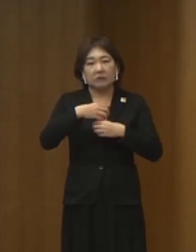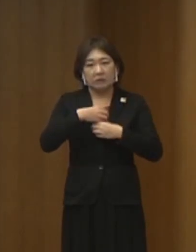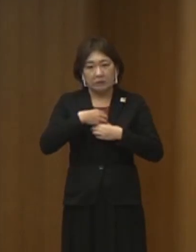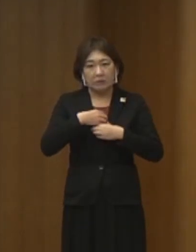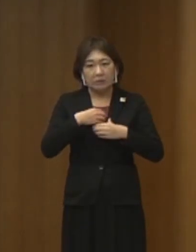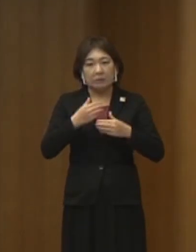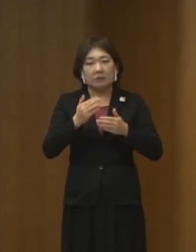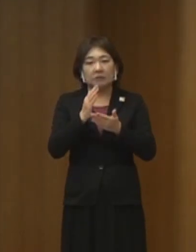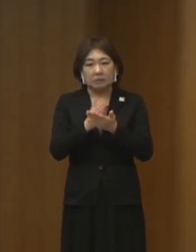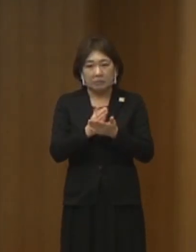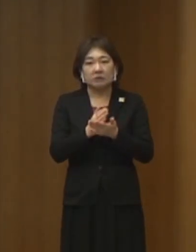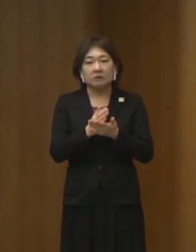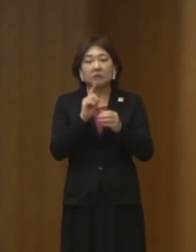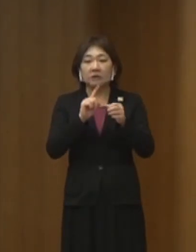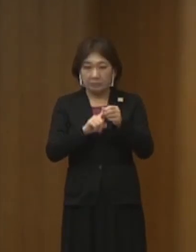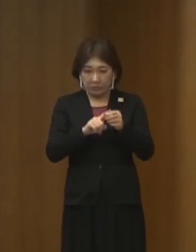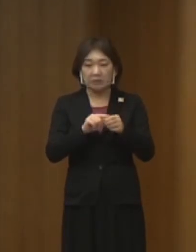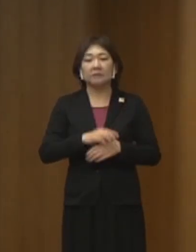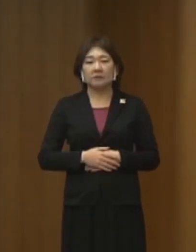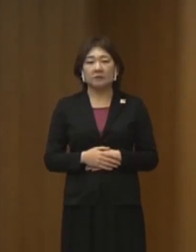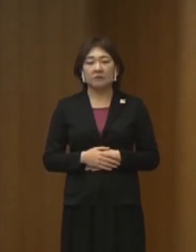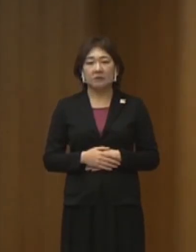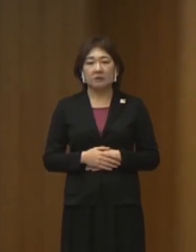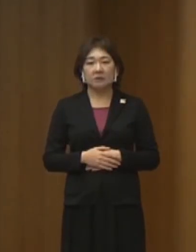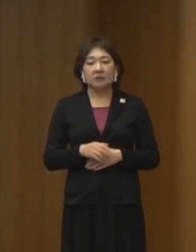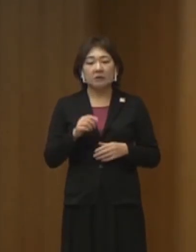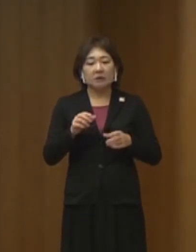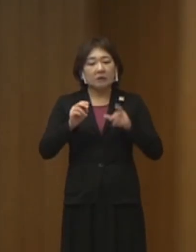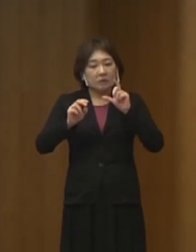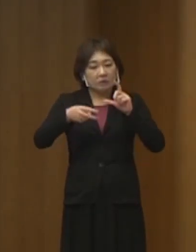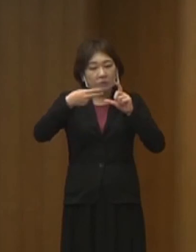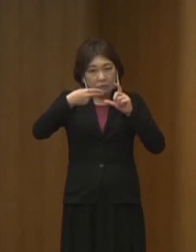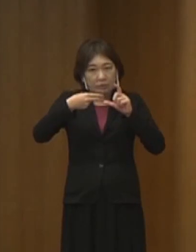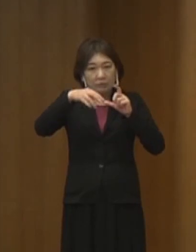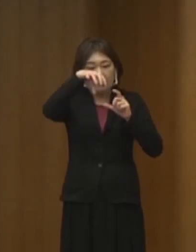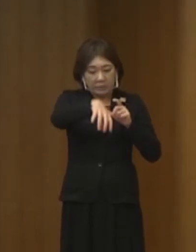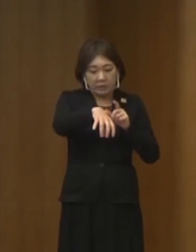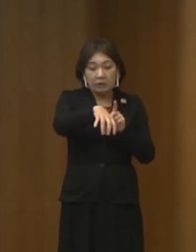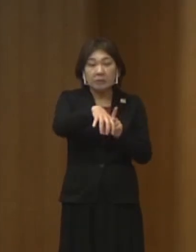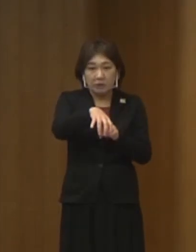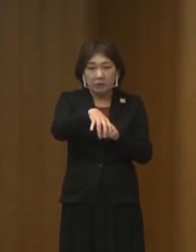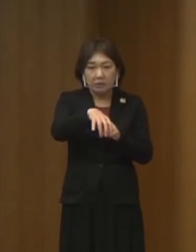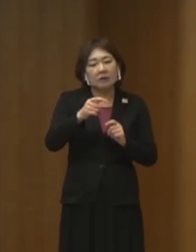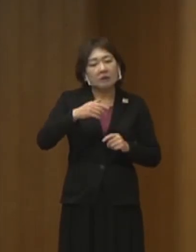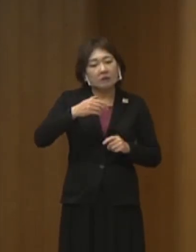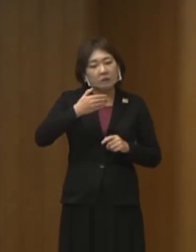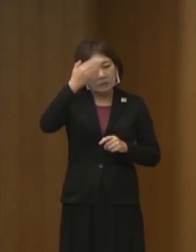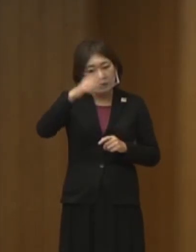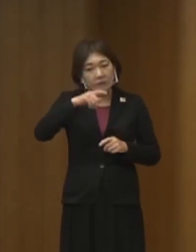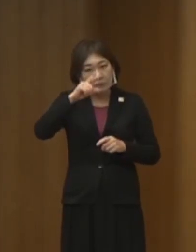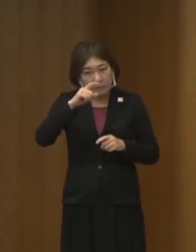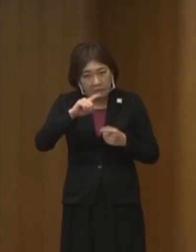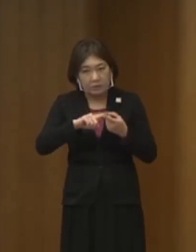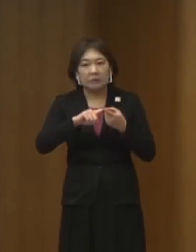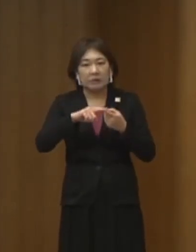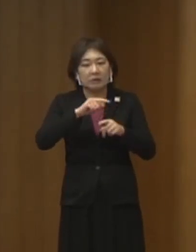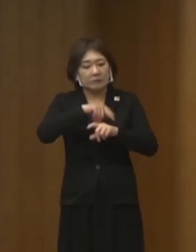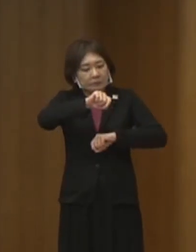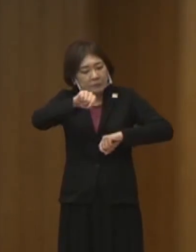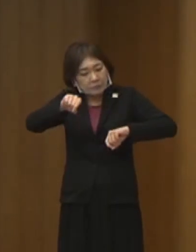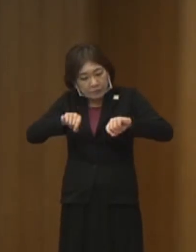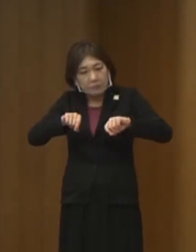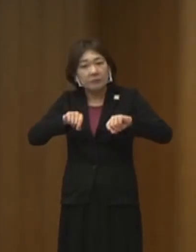。飲食の場面では感染リスクがどうしても、お酒を飲んだりですね、長時間にわたることによ